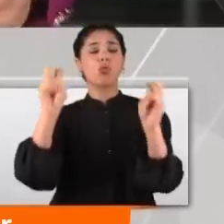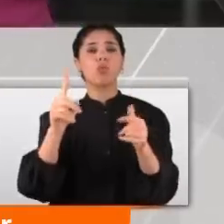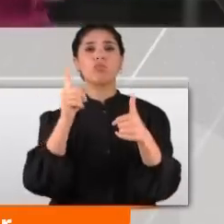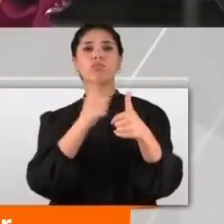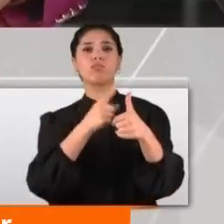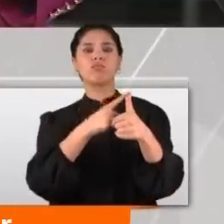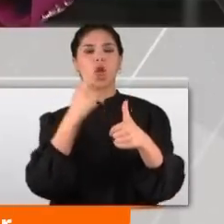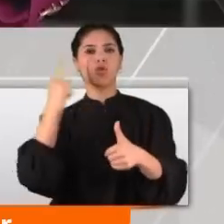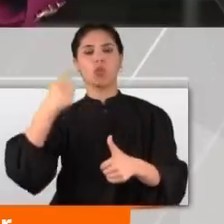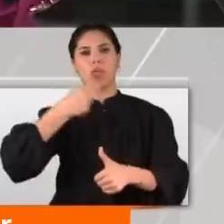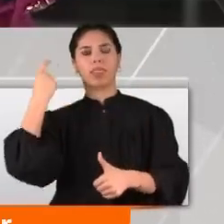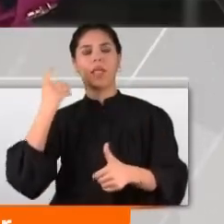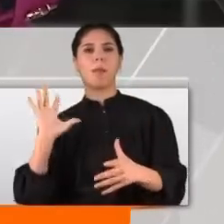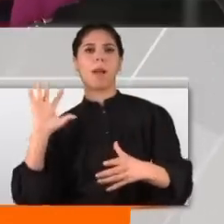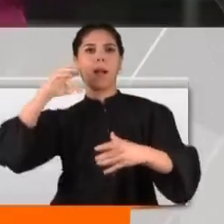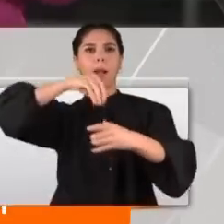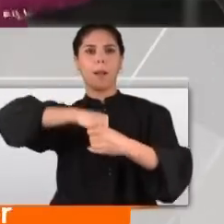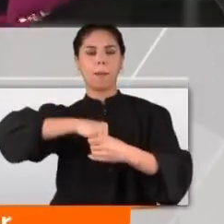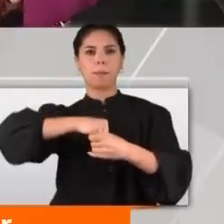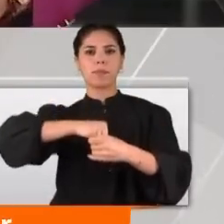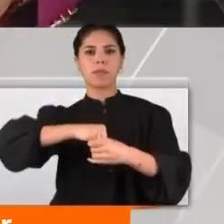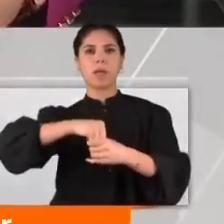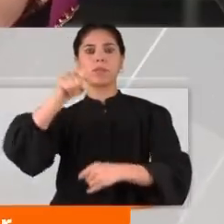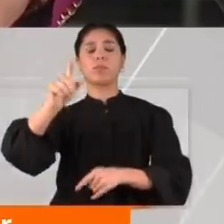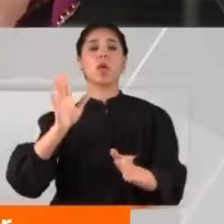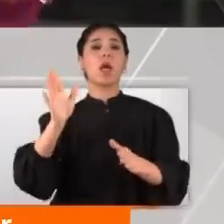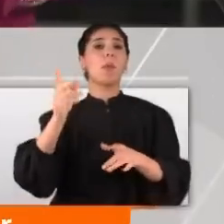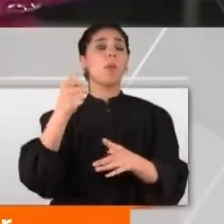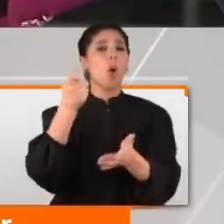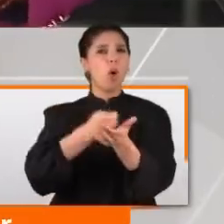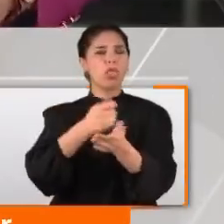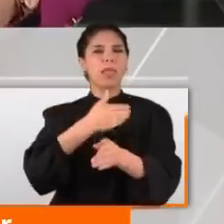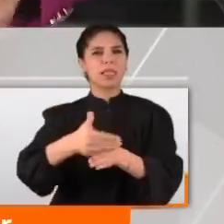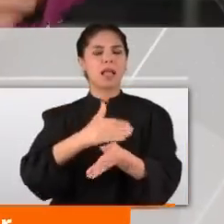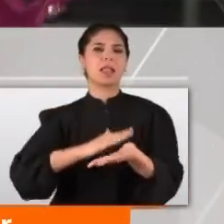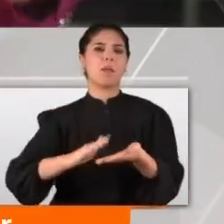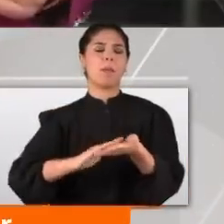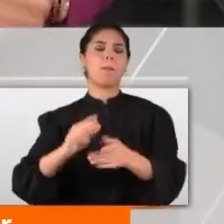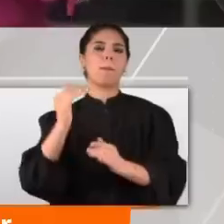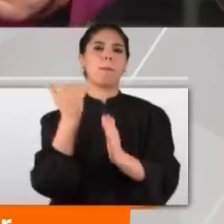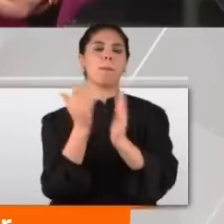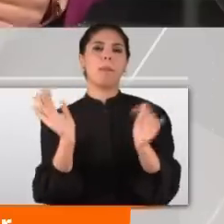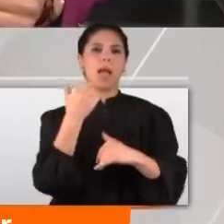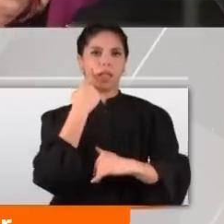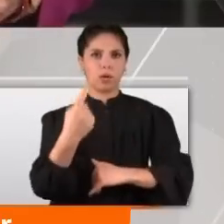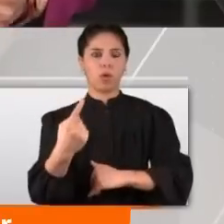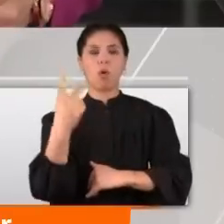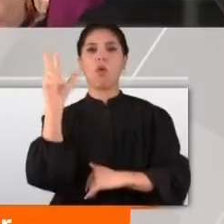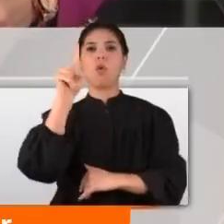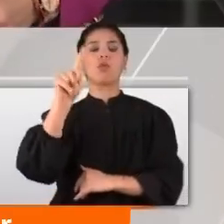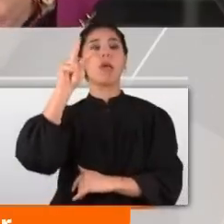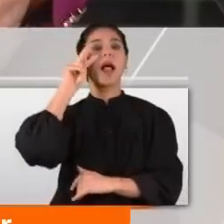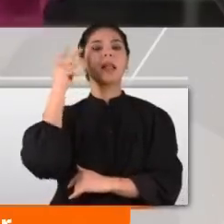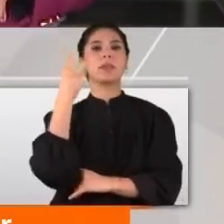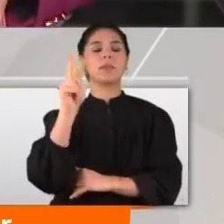de Cumhuriyet tarihinin en kapsamlı yapılandırma paketiydi. Elde ettiğimiz bilgilere göre 31 Aralık 2022 tarihi öncesine